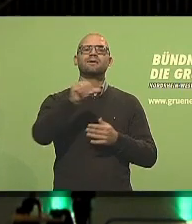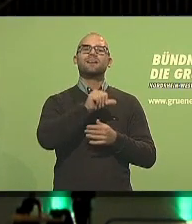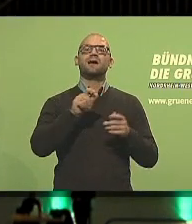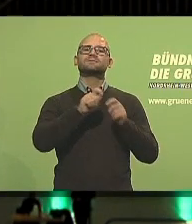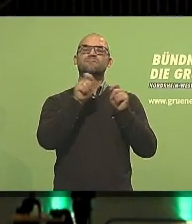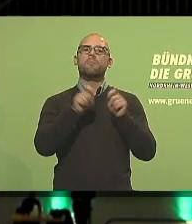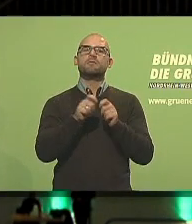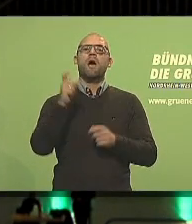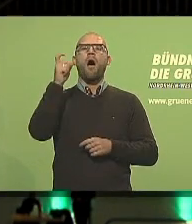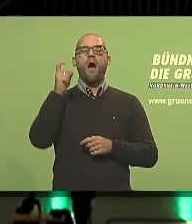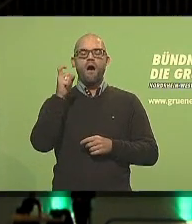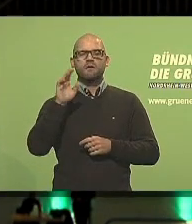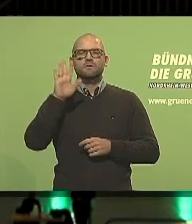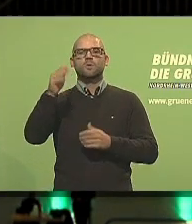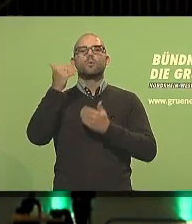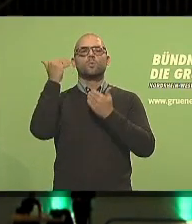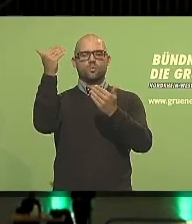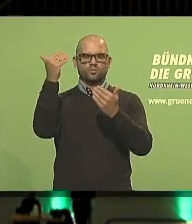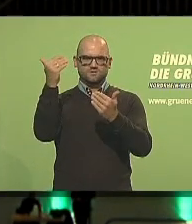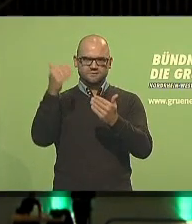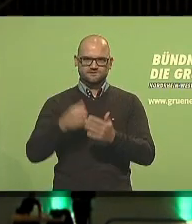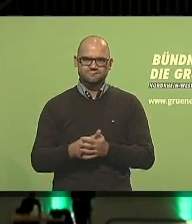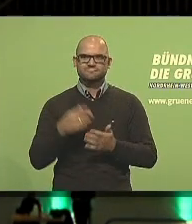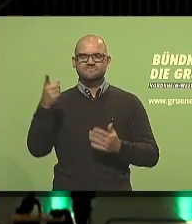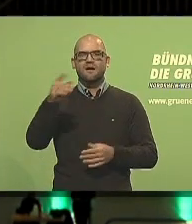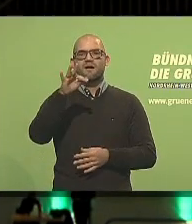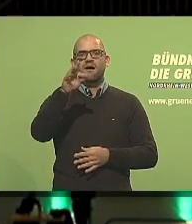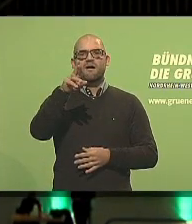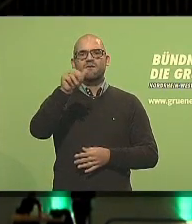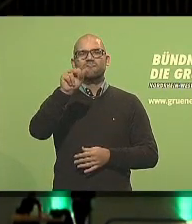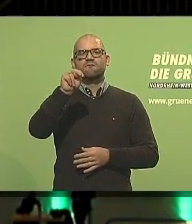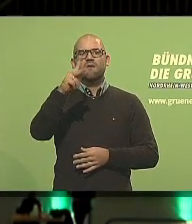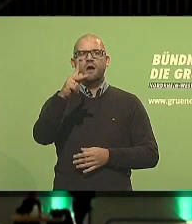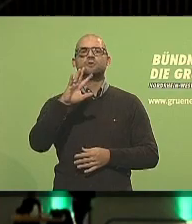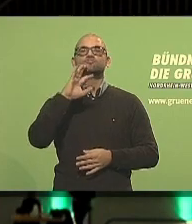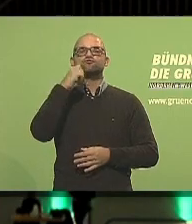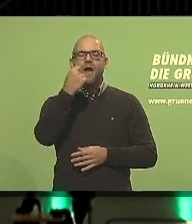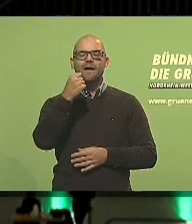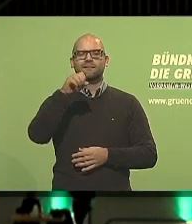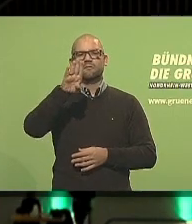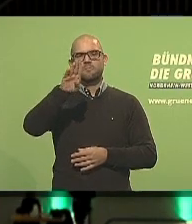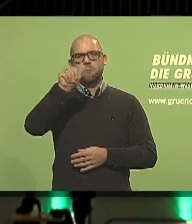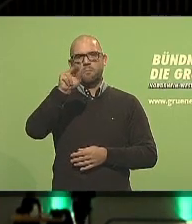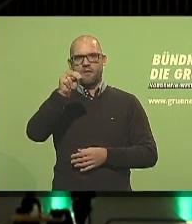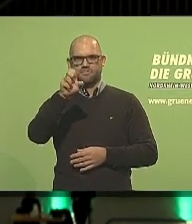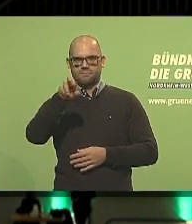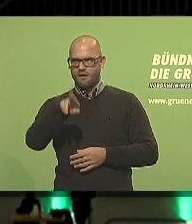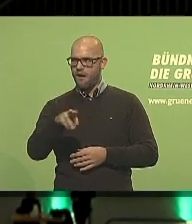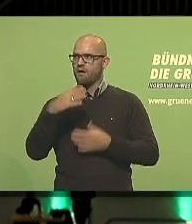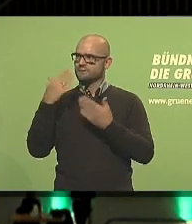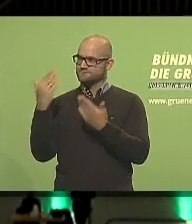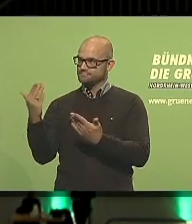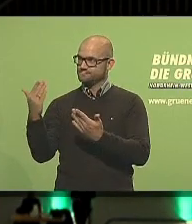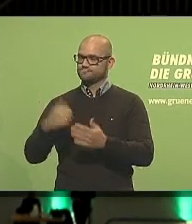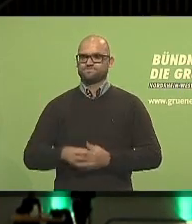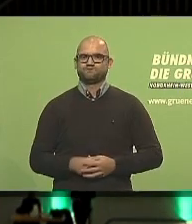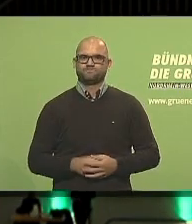Hagen. Und da hat das Wort der Frank Steinwender. Frank, bitte schön für dein